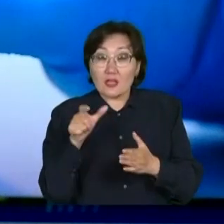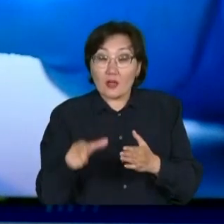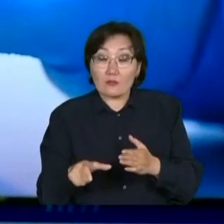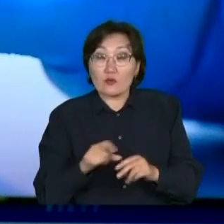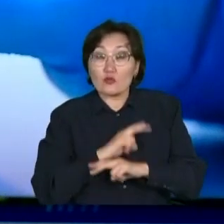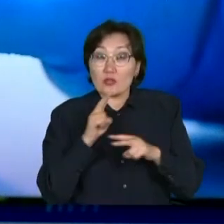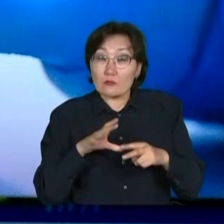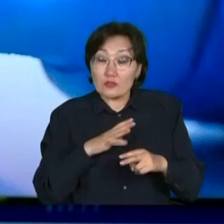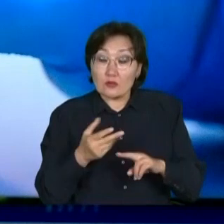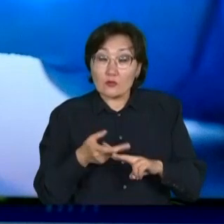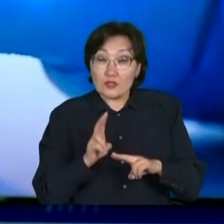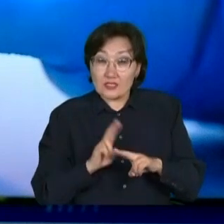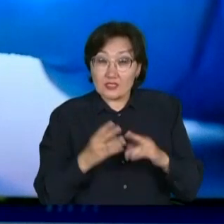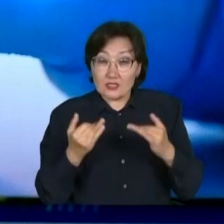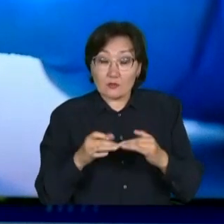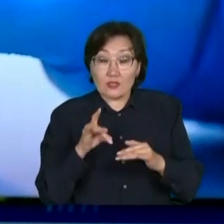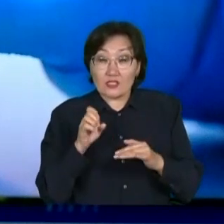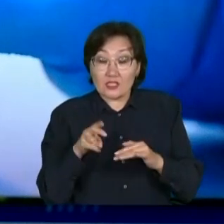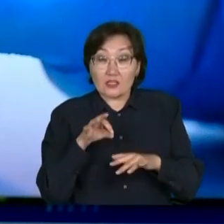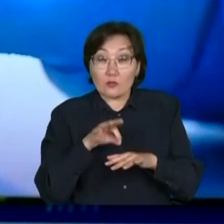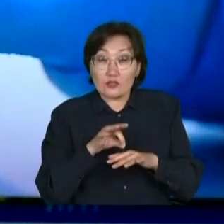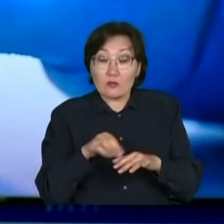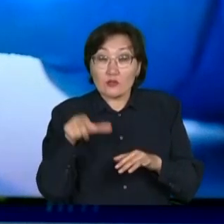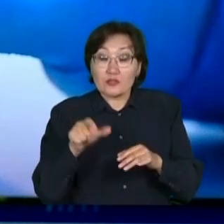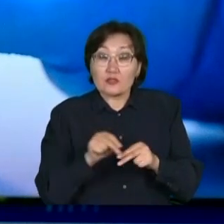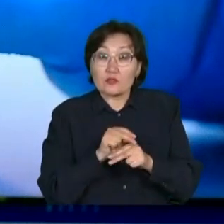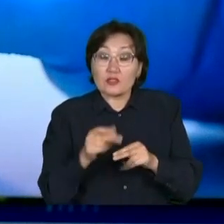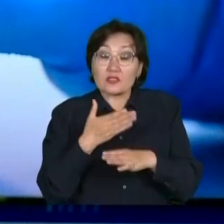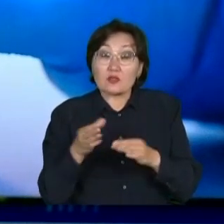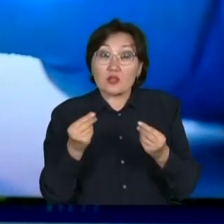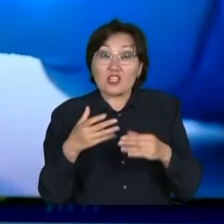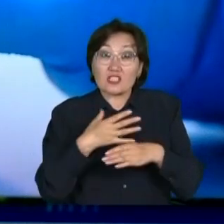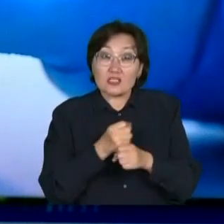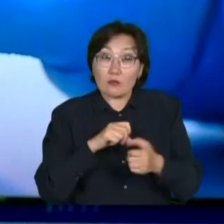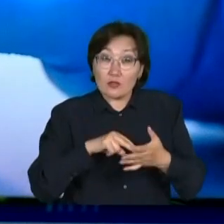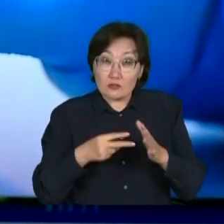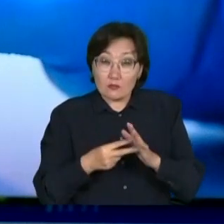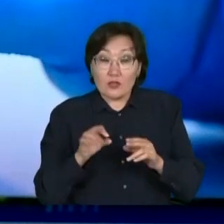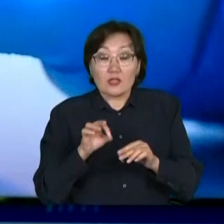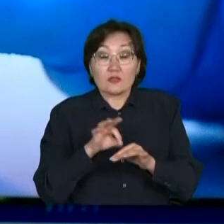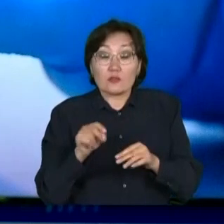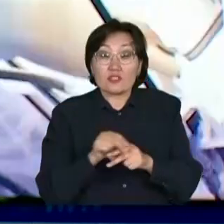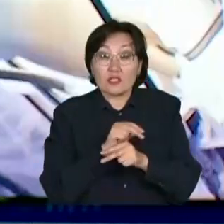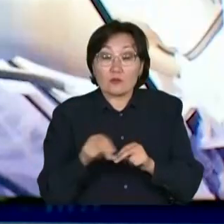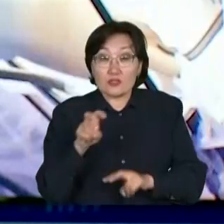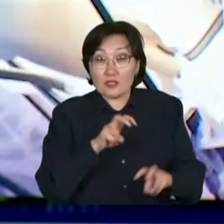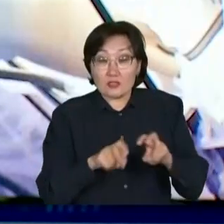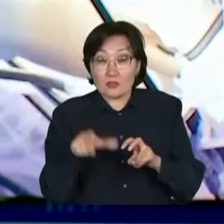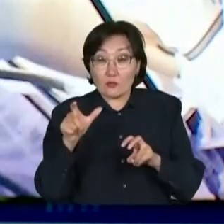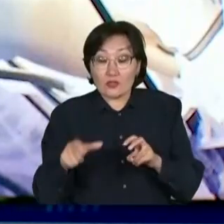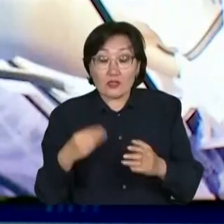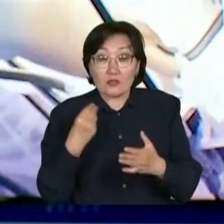құшып жатыр. Ол аздай, енді онкологиялық науқастарды емдеуге бөлінетін қаржы қысқартылмақ. Дертіне шипа іздеген қарашаның қалтасын